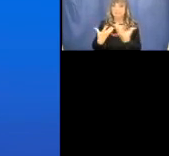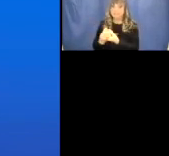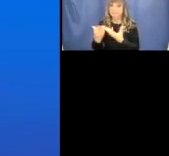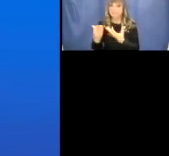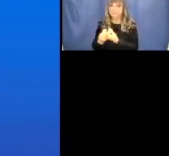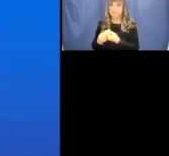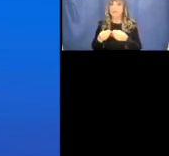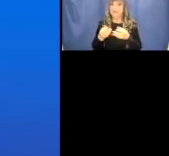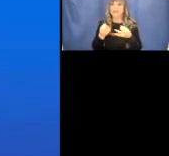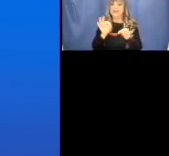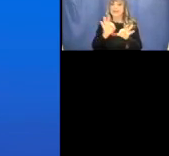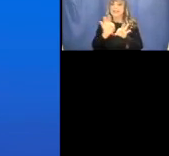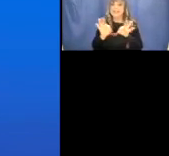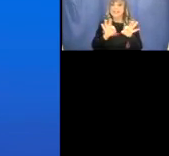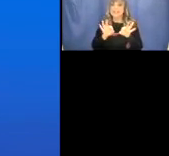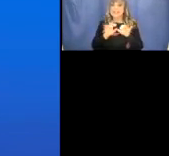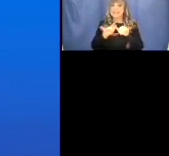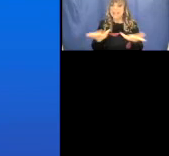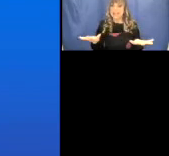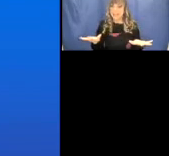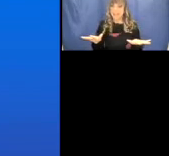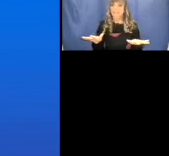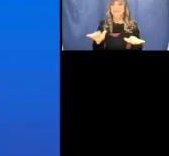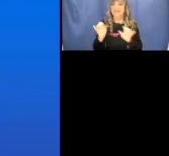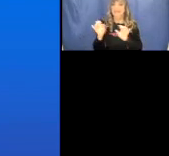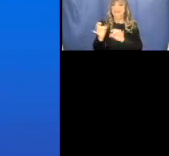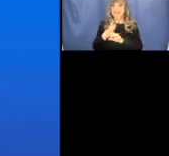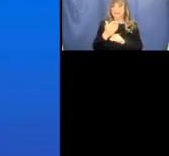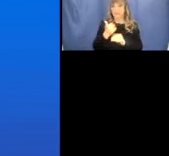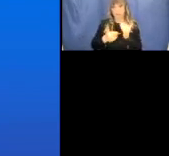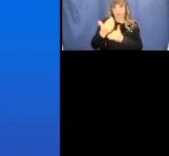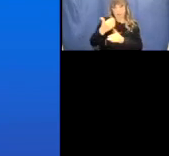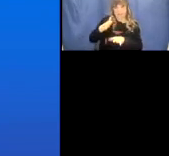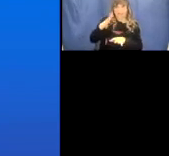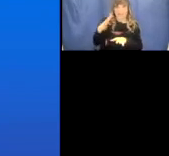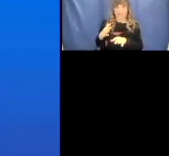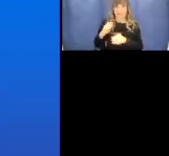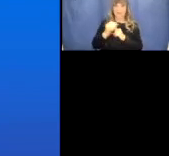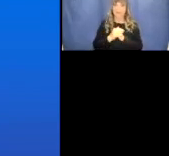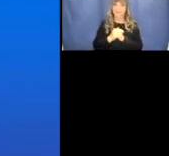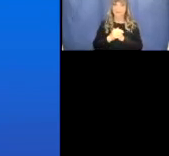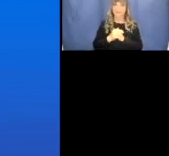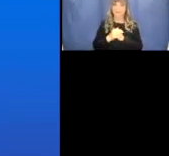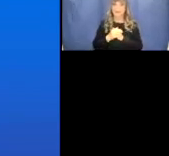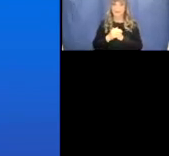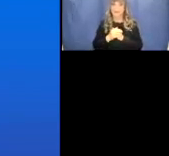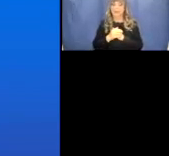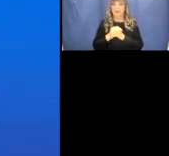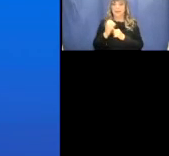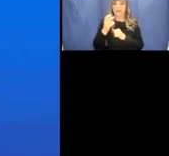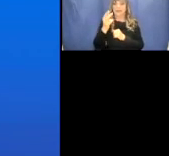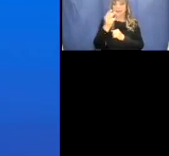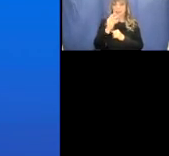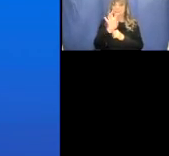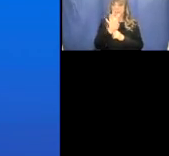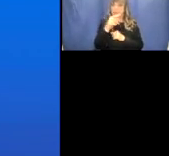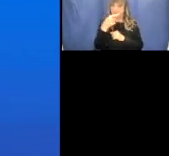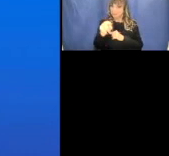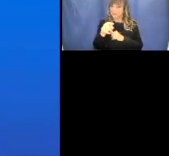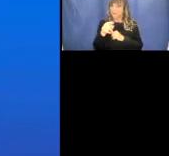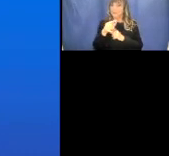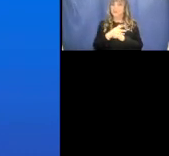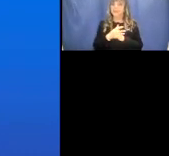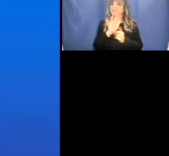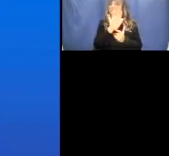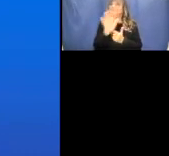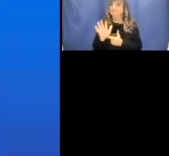adesso torno torno un attimo indietro al a questa immagine qua che fa vedere appunto i